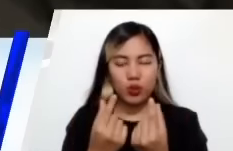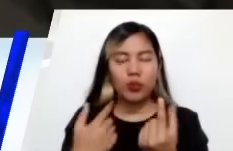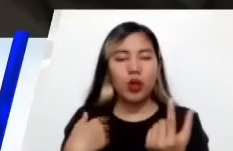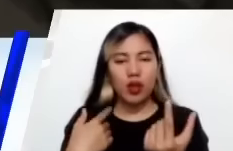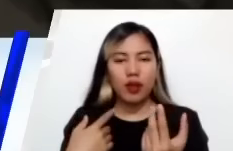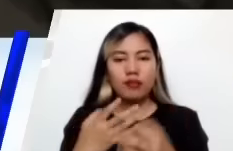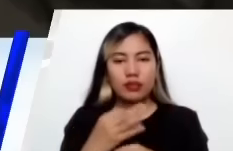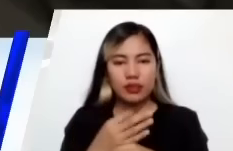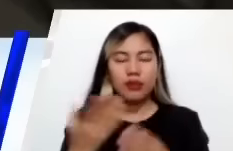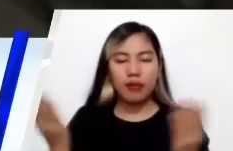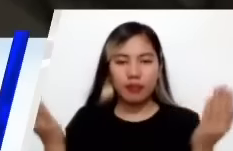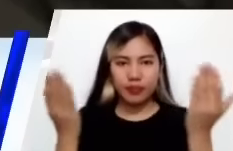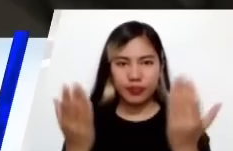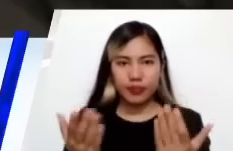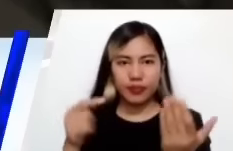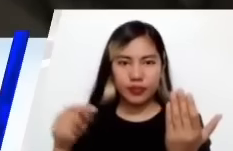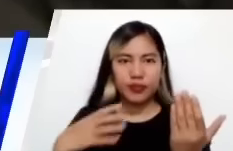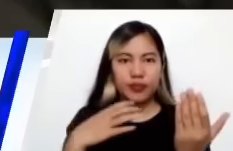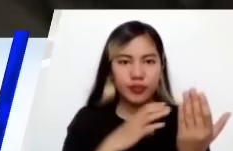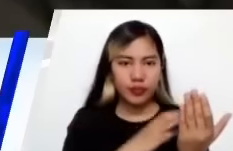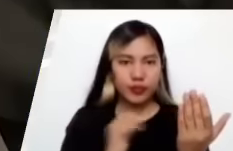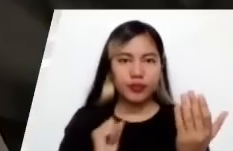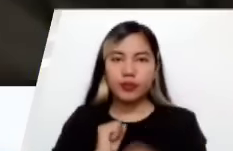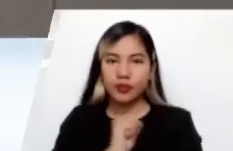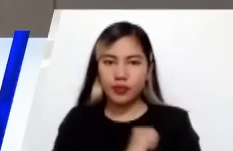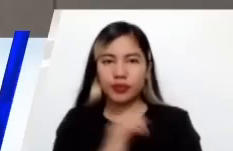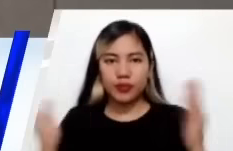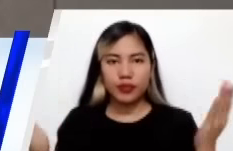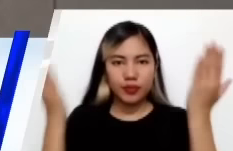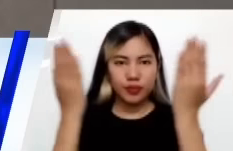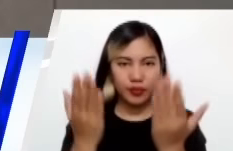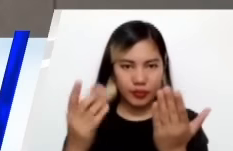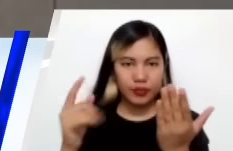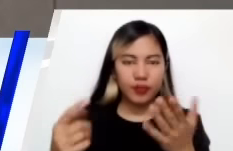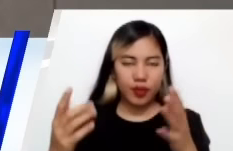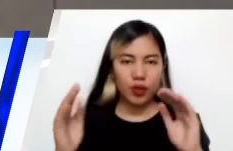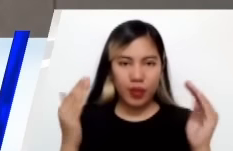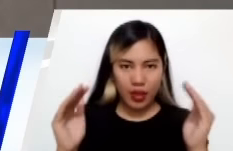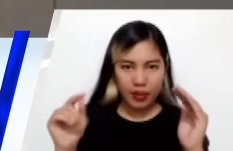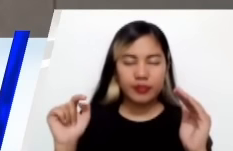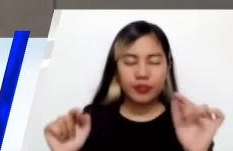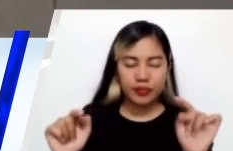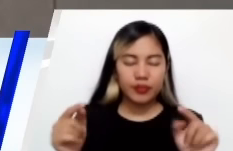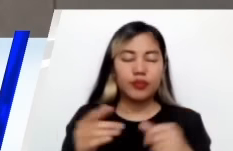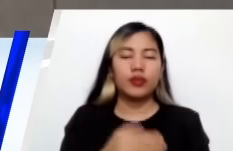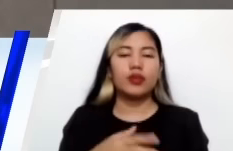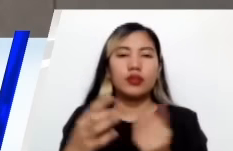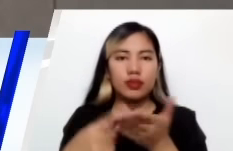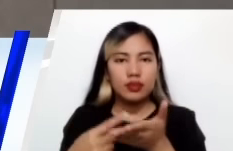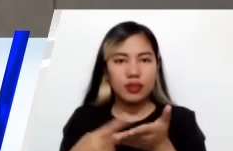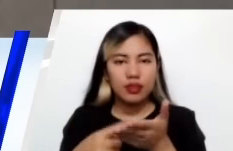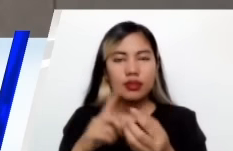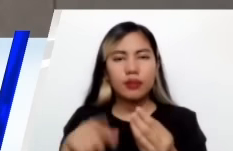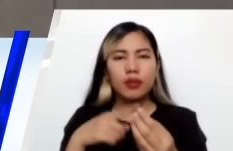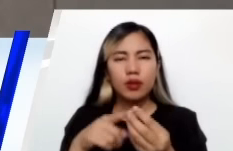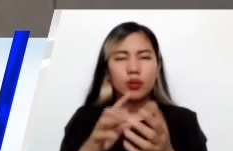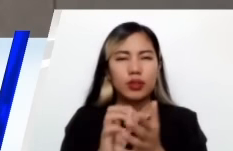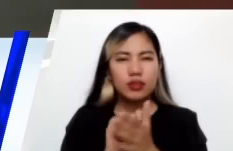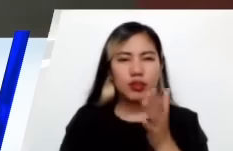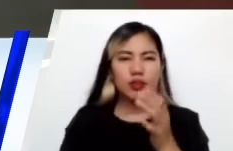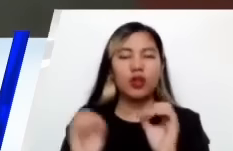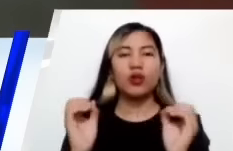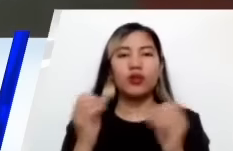ng panukalang budget ng Senado at ng Kamara. Kabilang po sa mga posibleng pag-usapan ang tinapyasang budget ng Office of